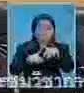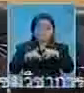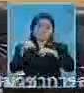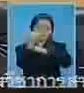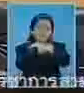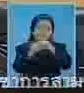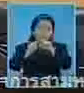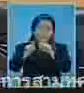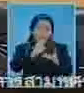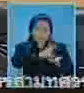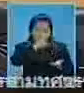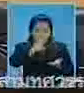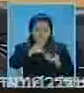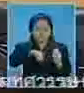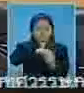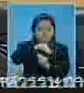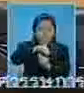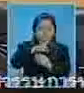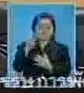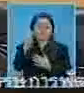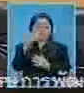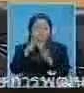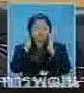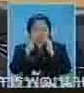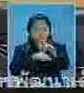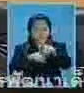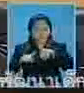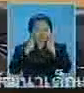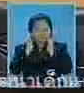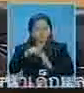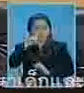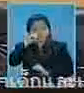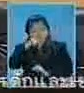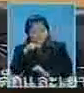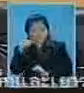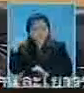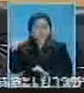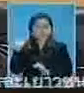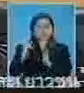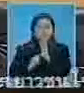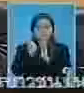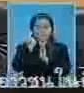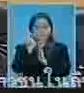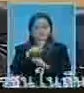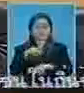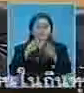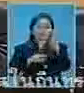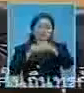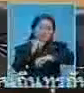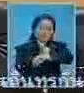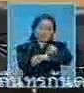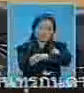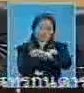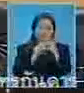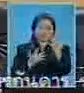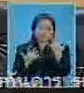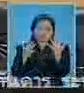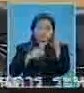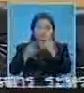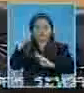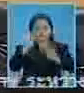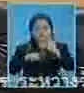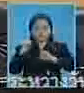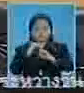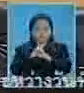ายไปช่วงนั้นทำให้พี่น้องคนไทยกันเองกำลังเริ่มตกงานในจำนวนที่น่ากัง